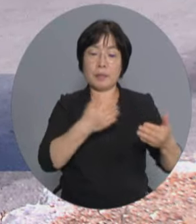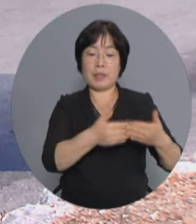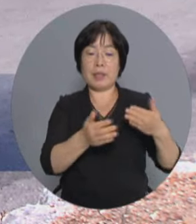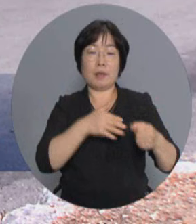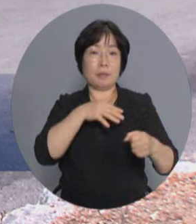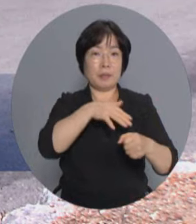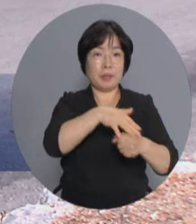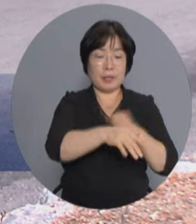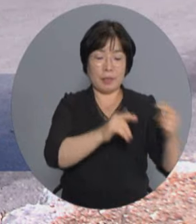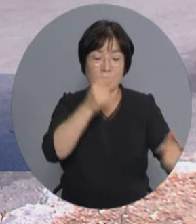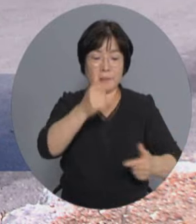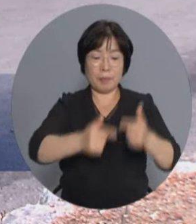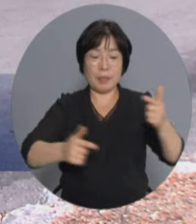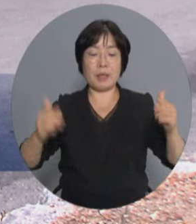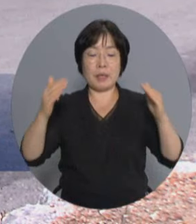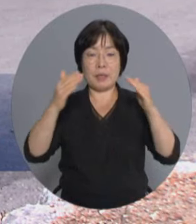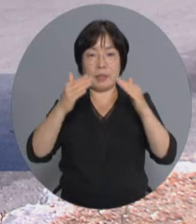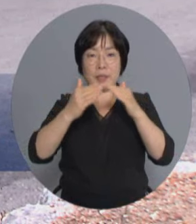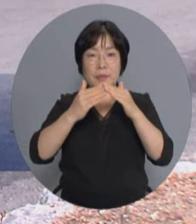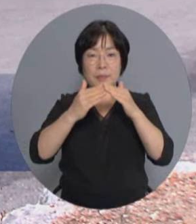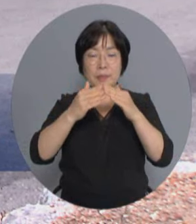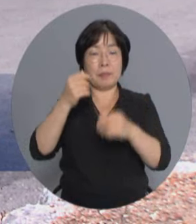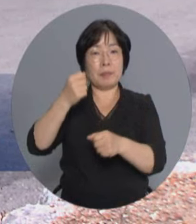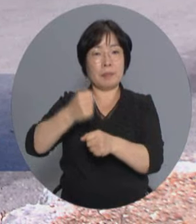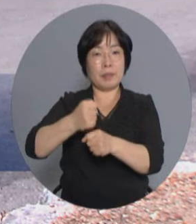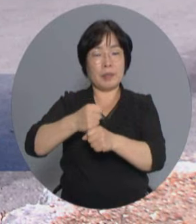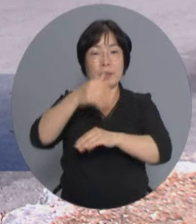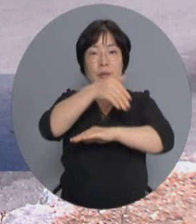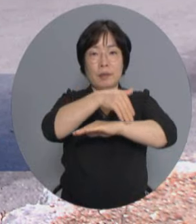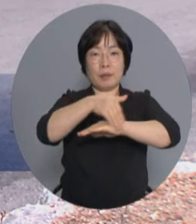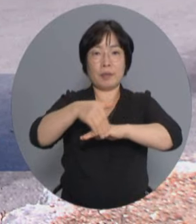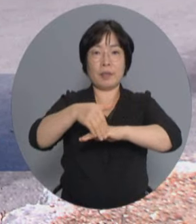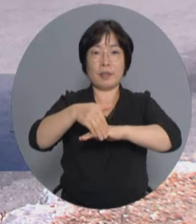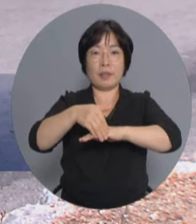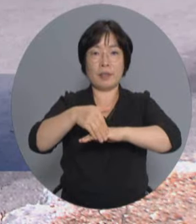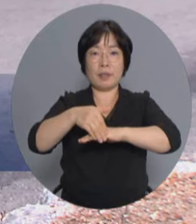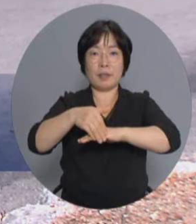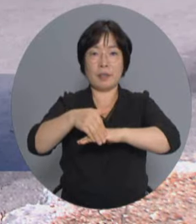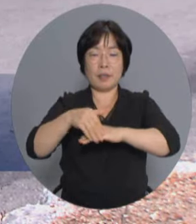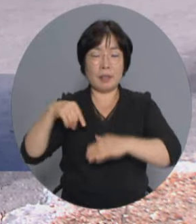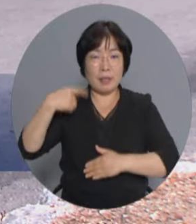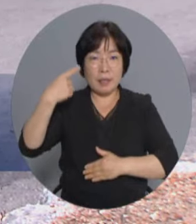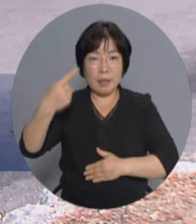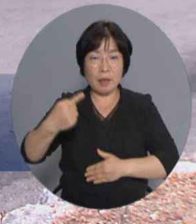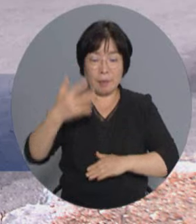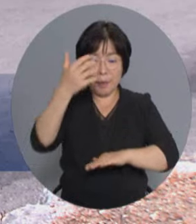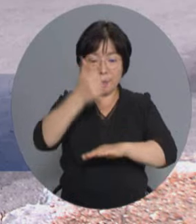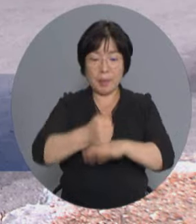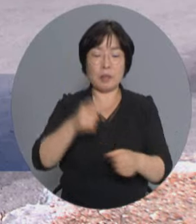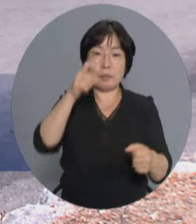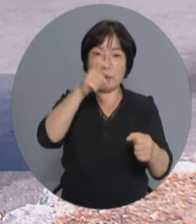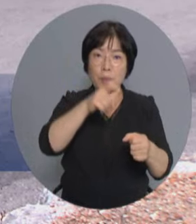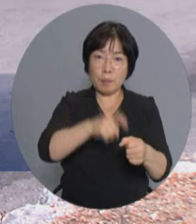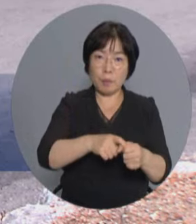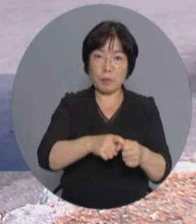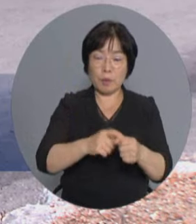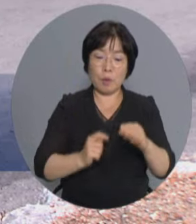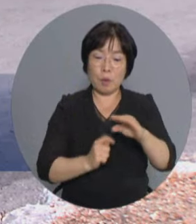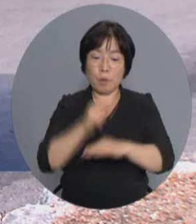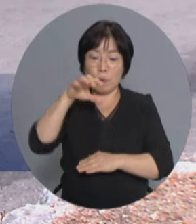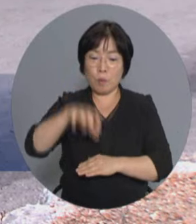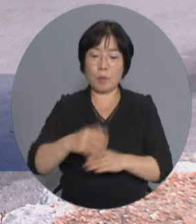등 다양한 거점별로 스테이를 조성할 계획을 있습니다. 그래서 향후에 여기 참가자들께서